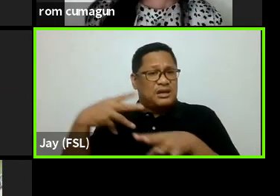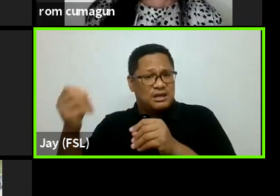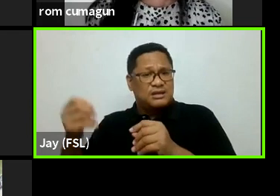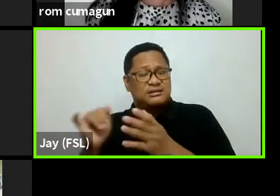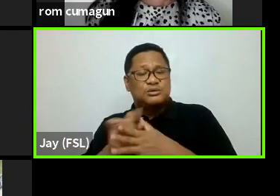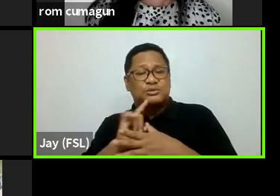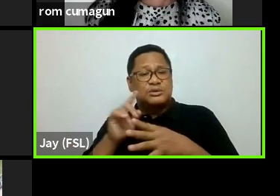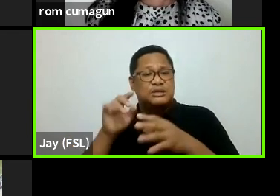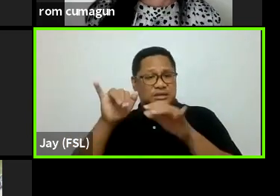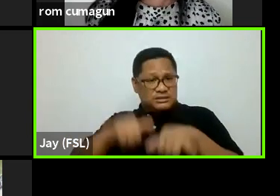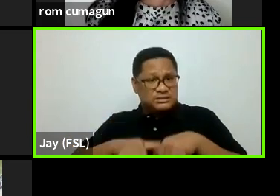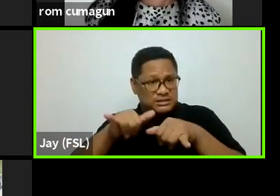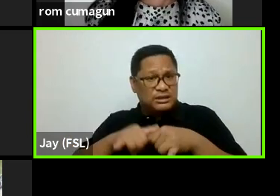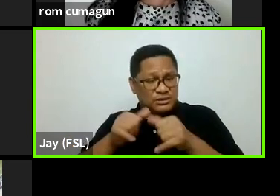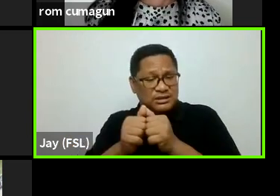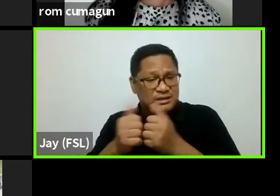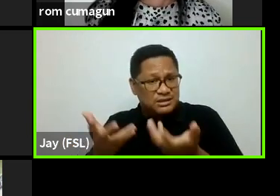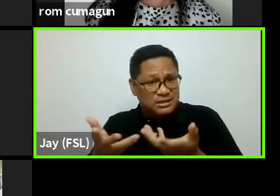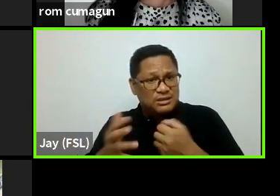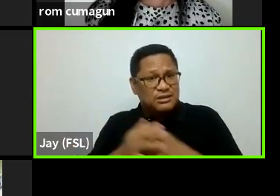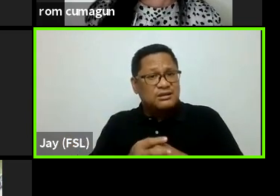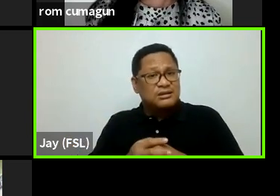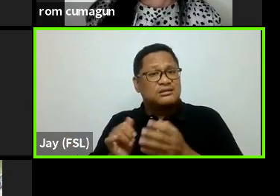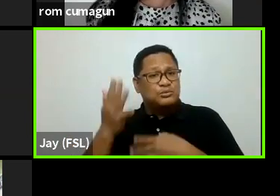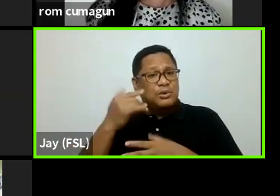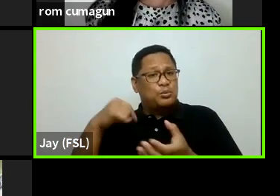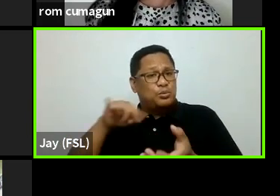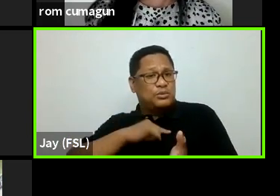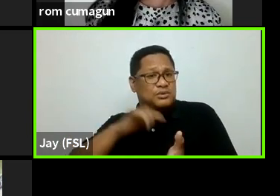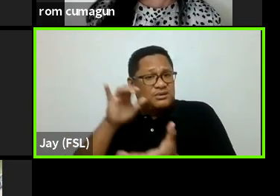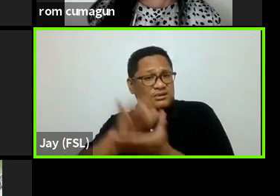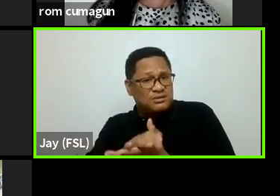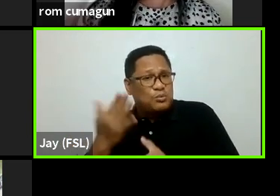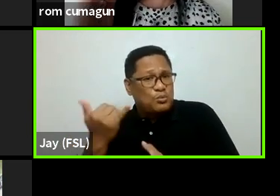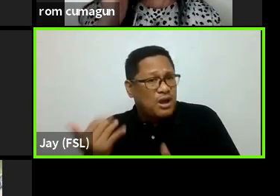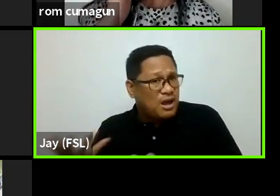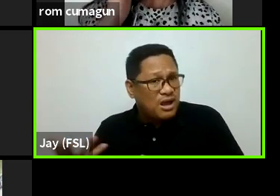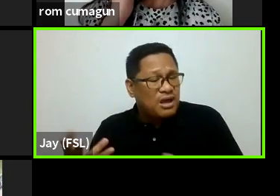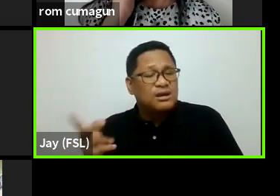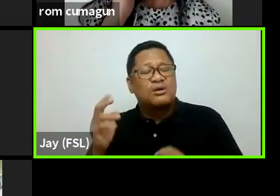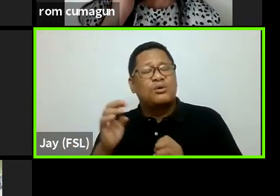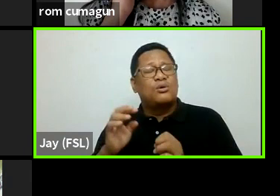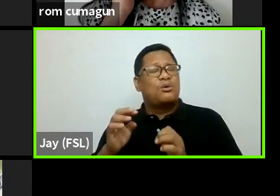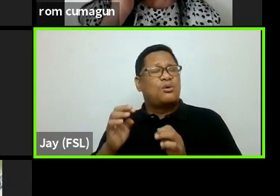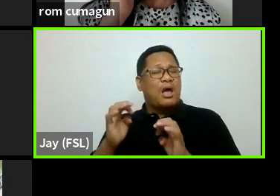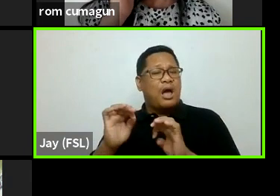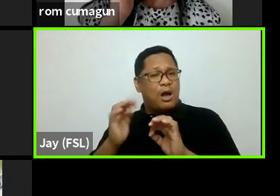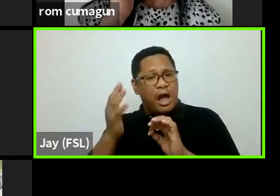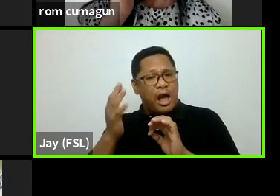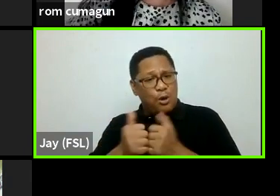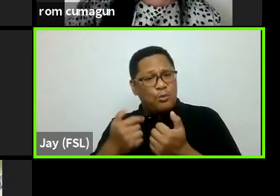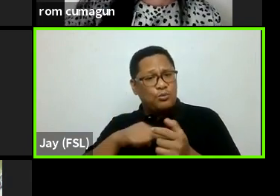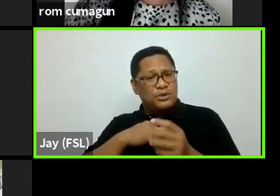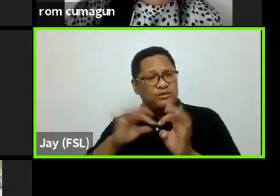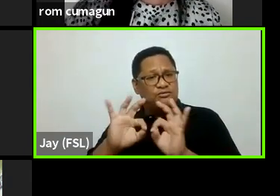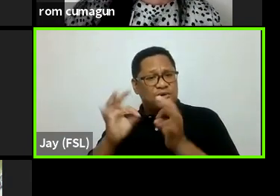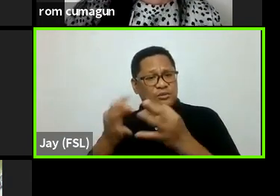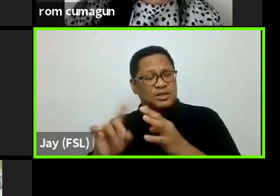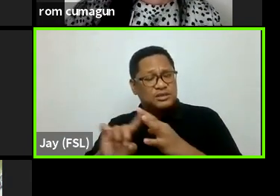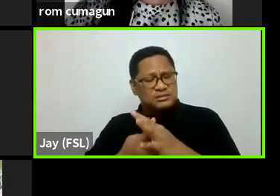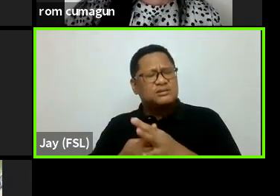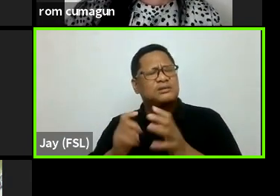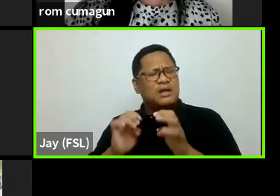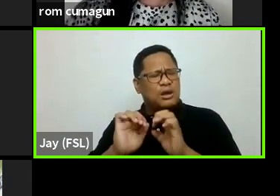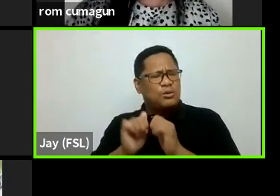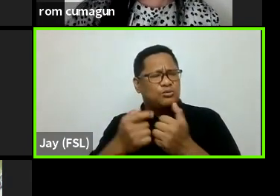rito. Para ano pa yung ba't kami nagpakasal? Ba't kami magbubuo ng pamilya? Paano kaming